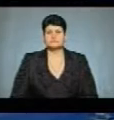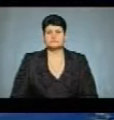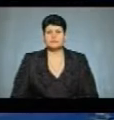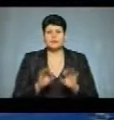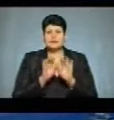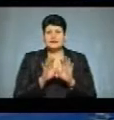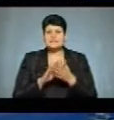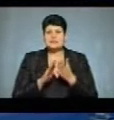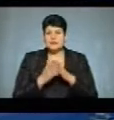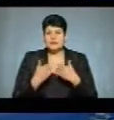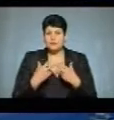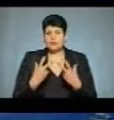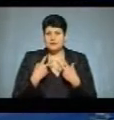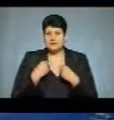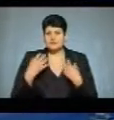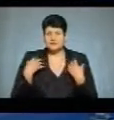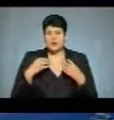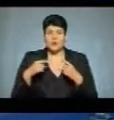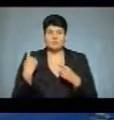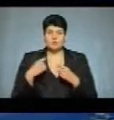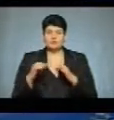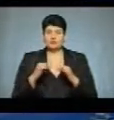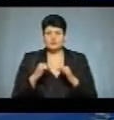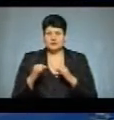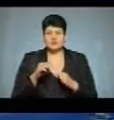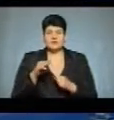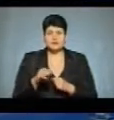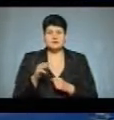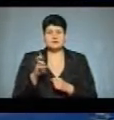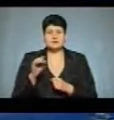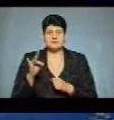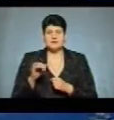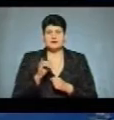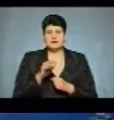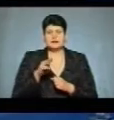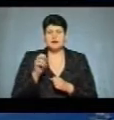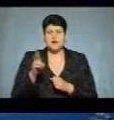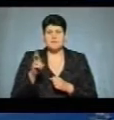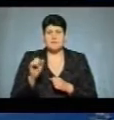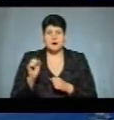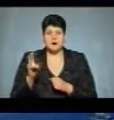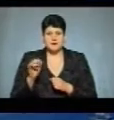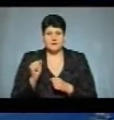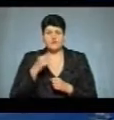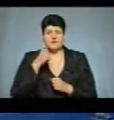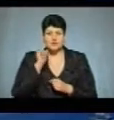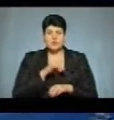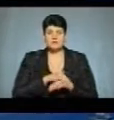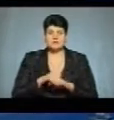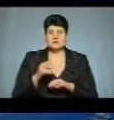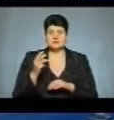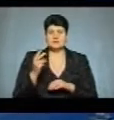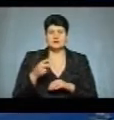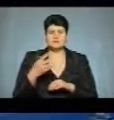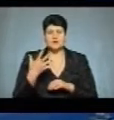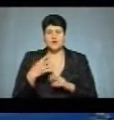Прокоментувати ситуацію нам пообіцяв начальник обласного управління Укртрансбезпеки Ігор Табака після 19-ї години. Зазначив, вчора на вулиці Руська, 25 у Тернополі